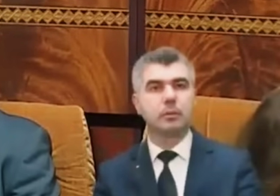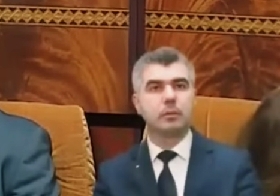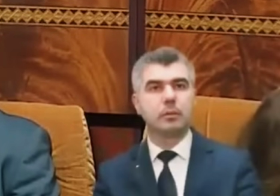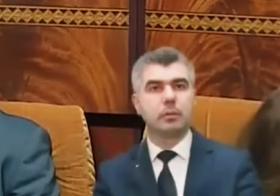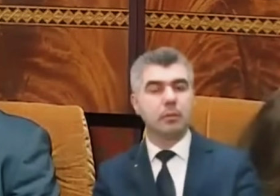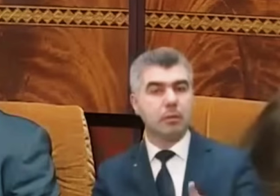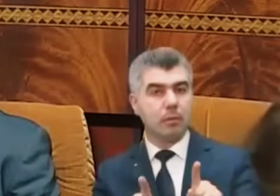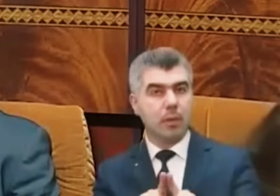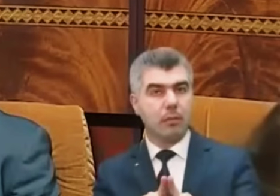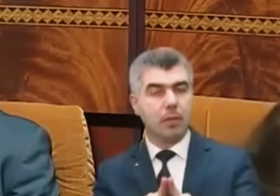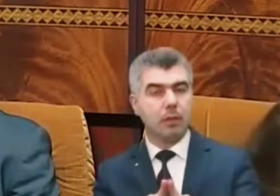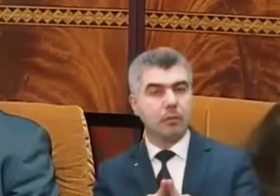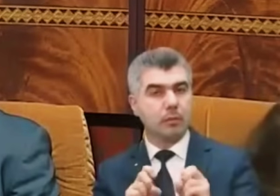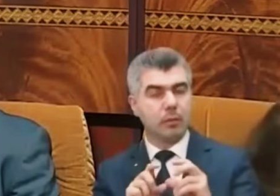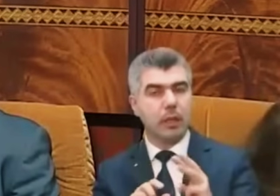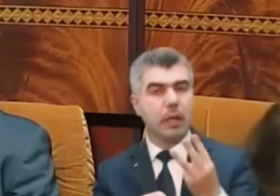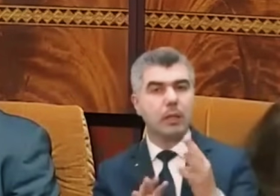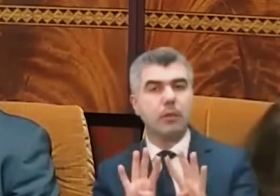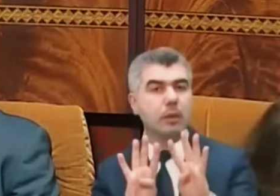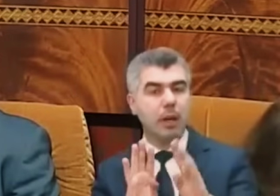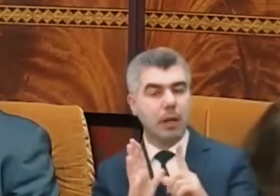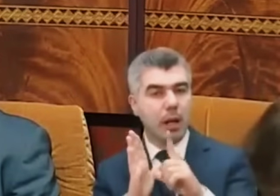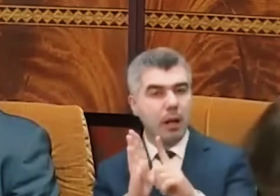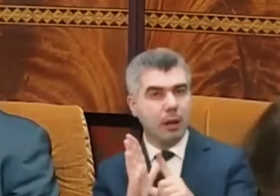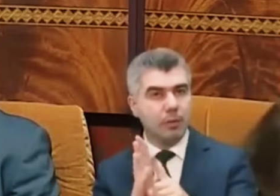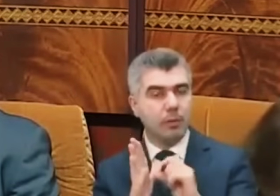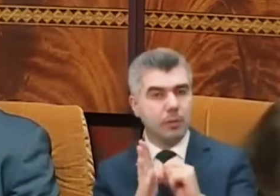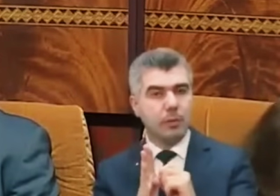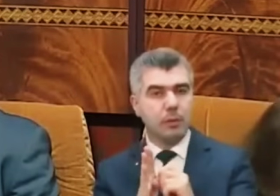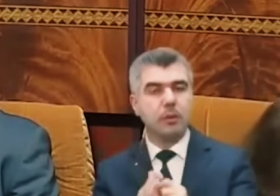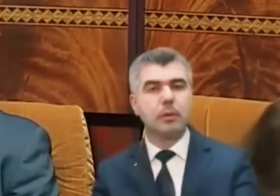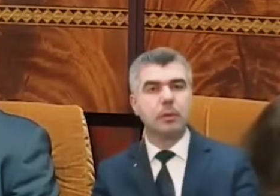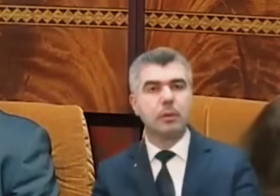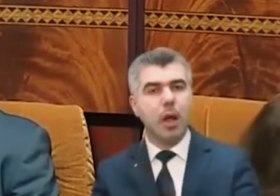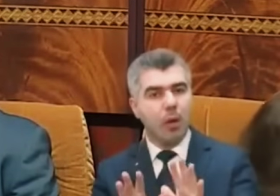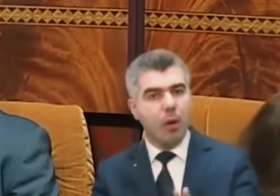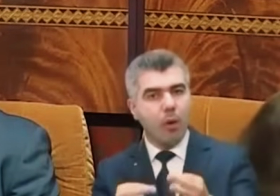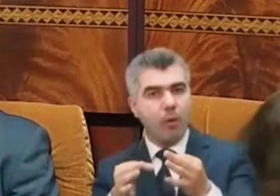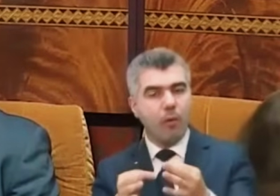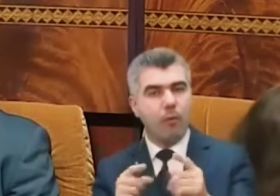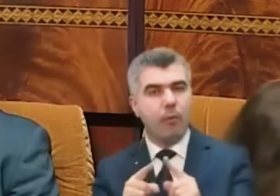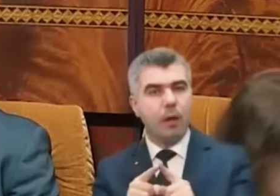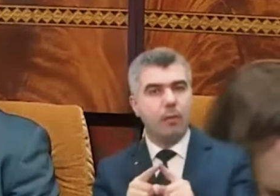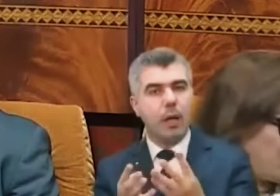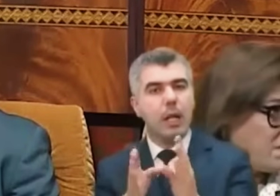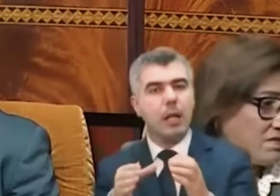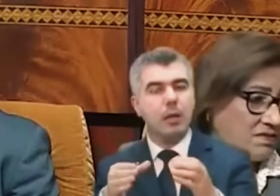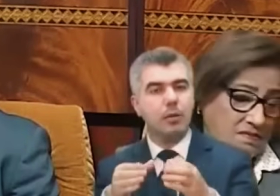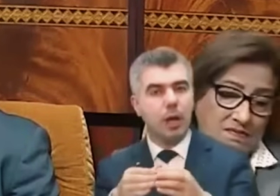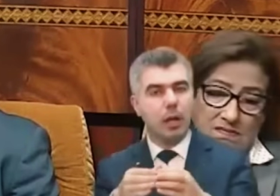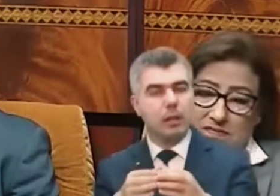المادة 83 والتي تقضي بإحداث مجموعة موضوعية تعنى بقضية